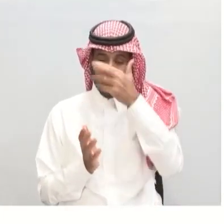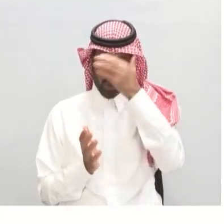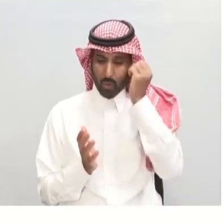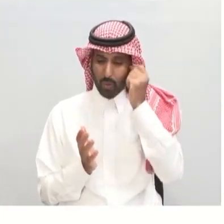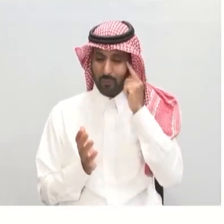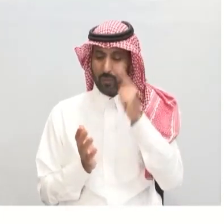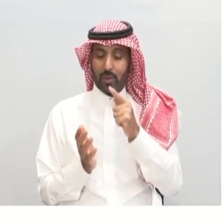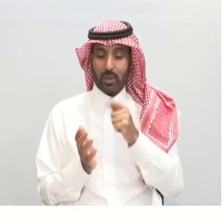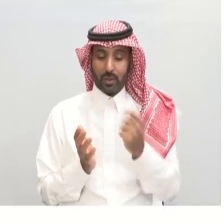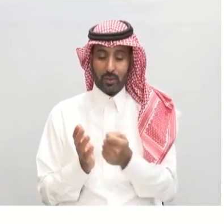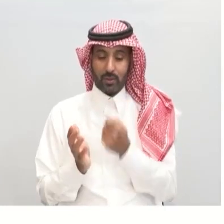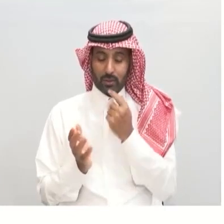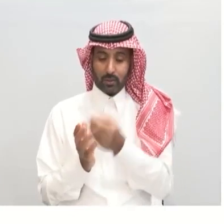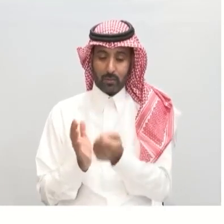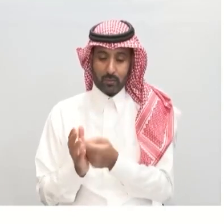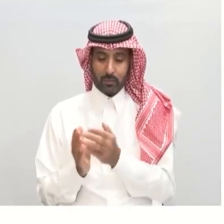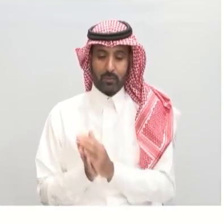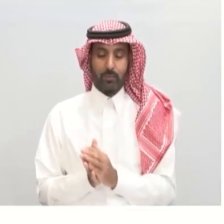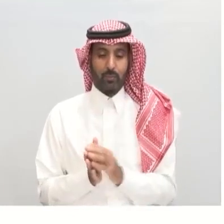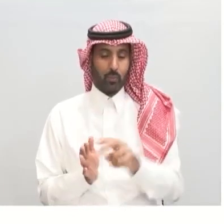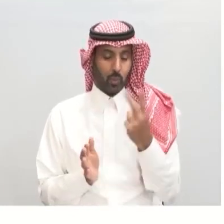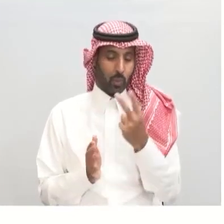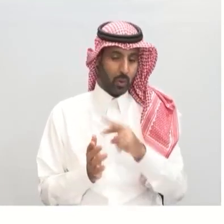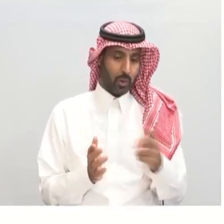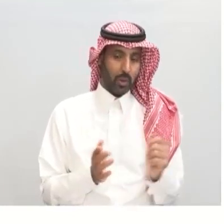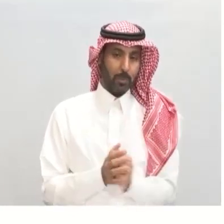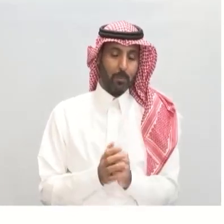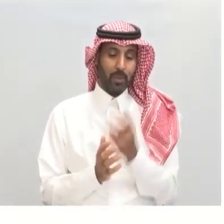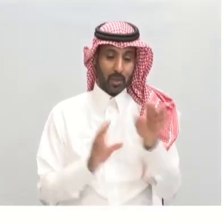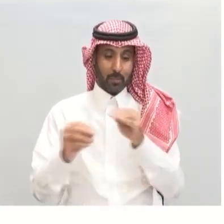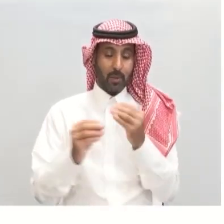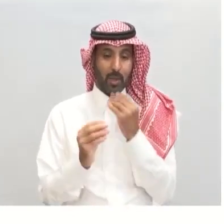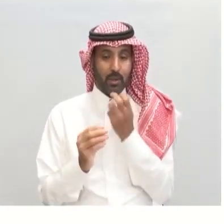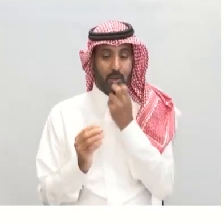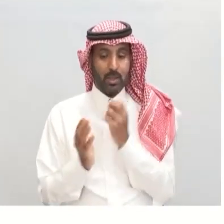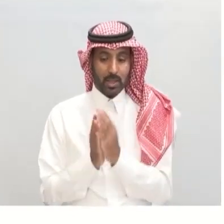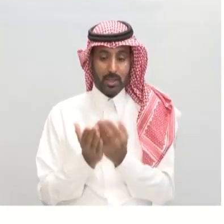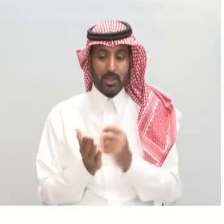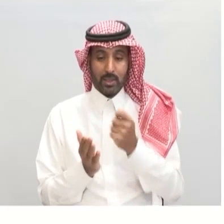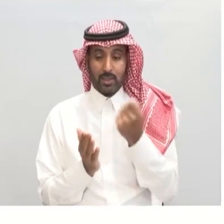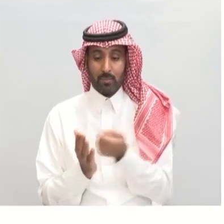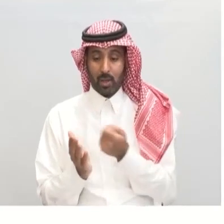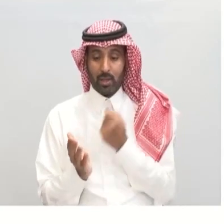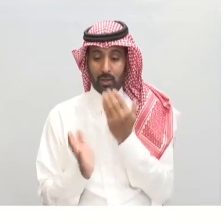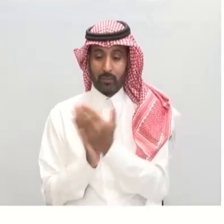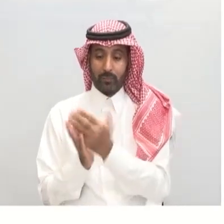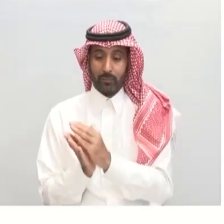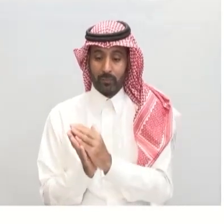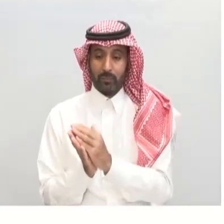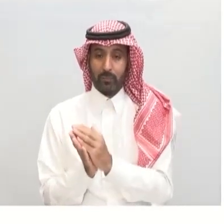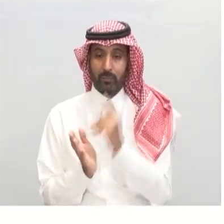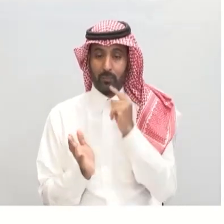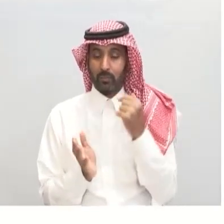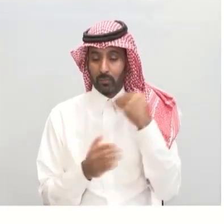السطور النوع الثاني جمع القران بمعنى كتابته وتدوينه اذا